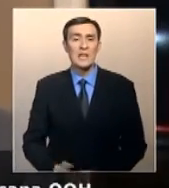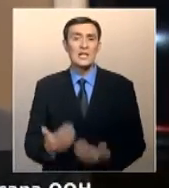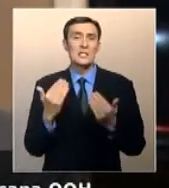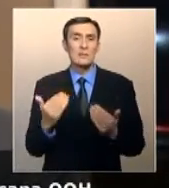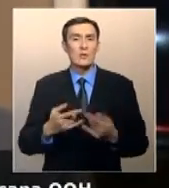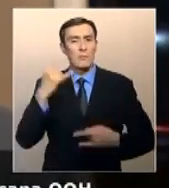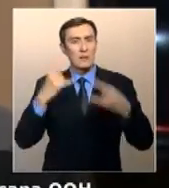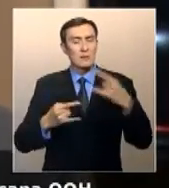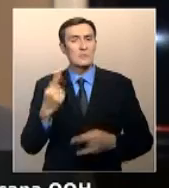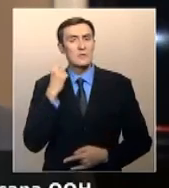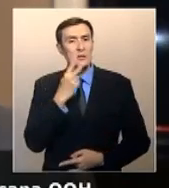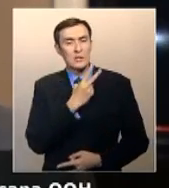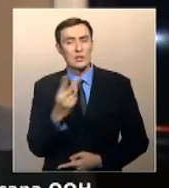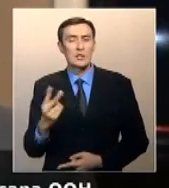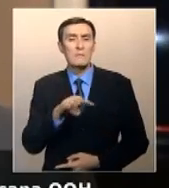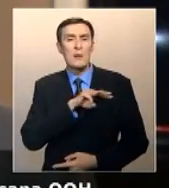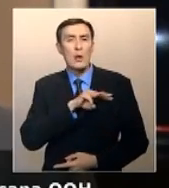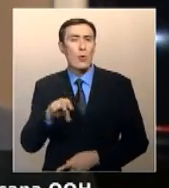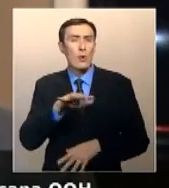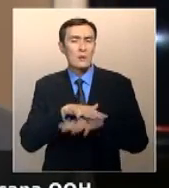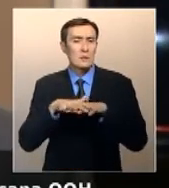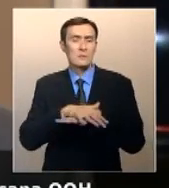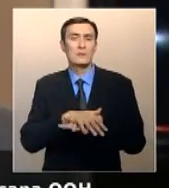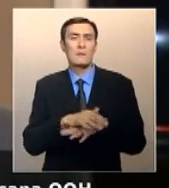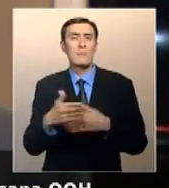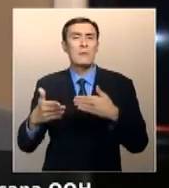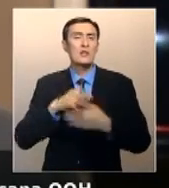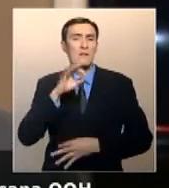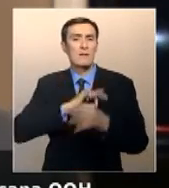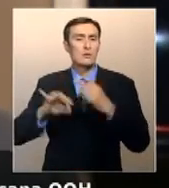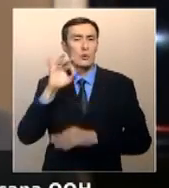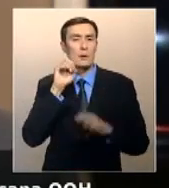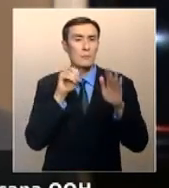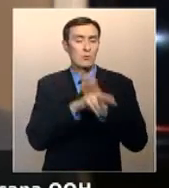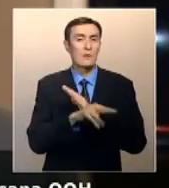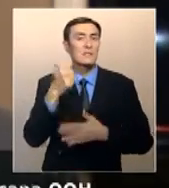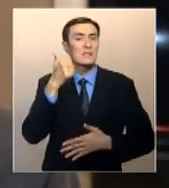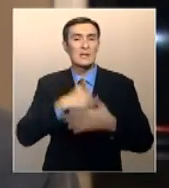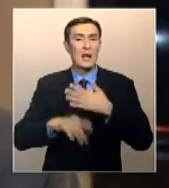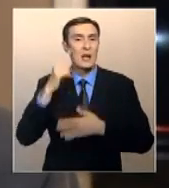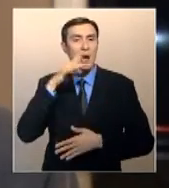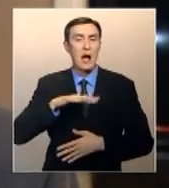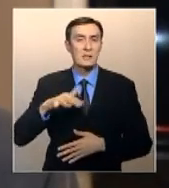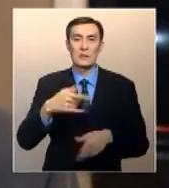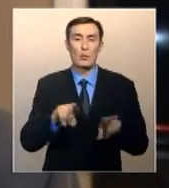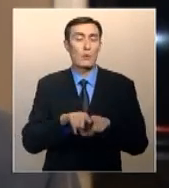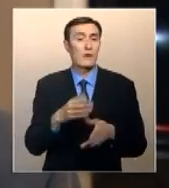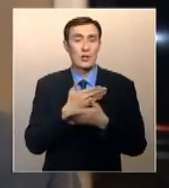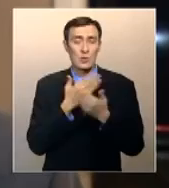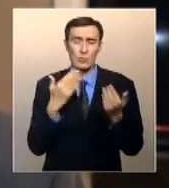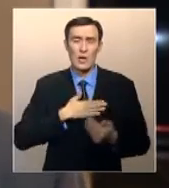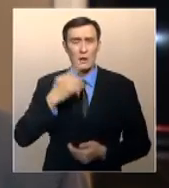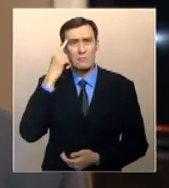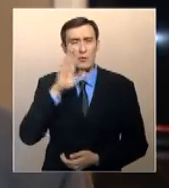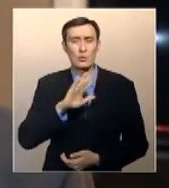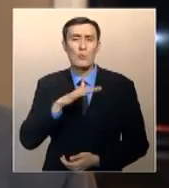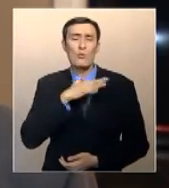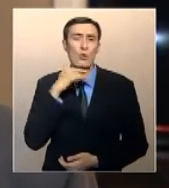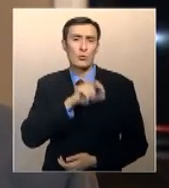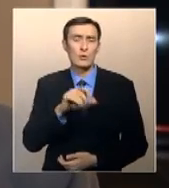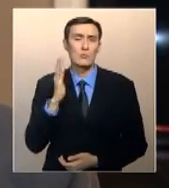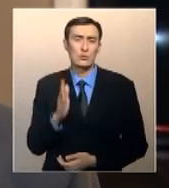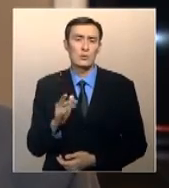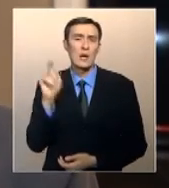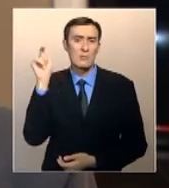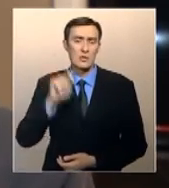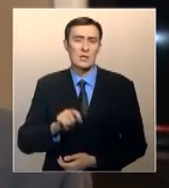Сегодня по телевизору мы слышим о миллионах беженцев из стран Ближнего Востока. К счастью, в Центральной Азии нет миллионов мигрантов. И я не думаю, что большое количество